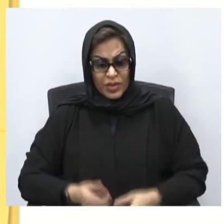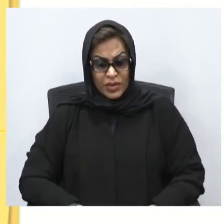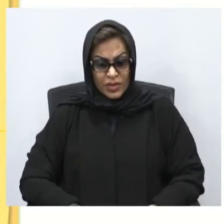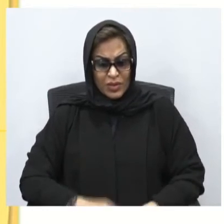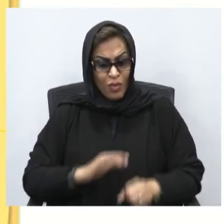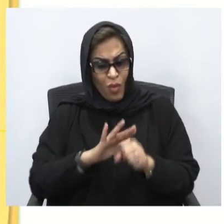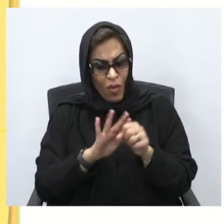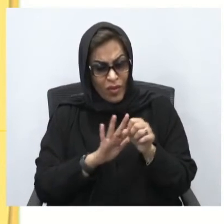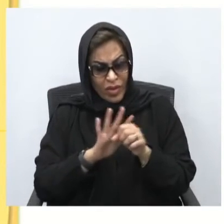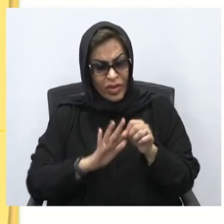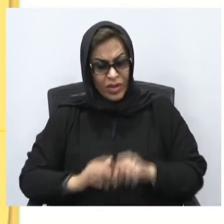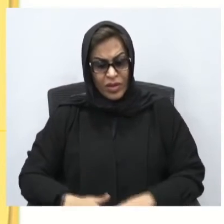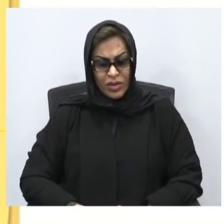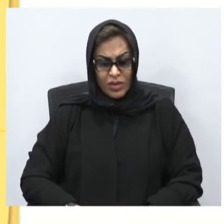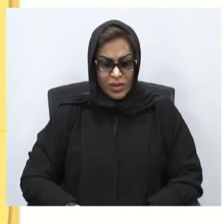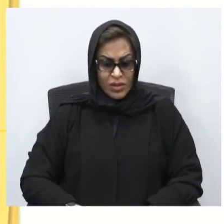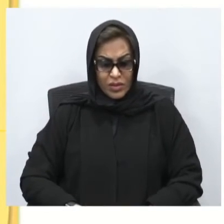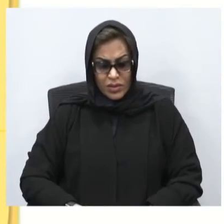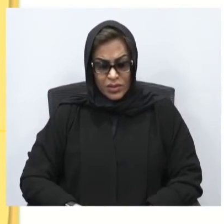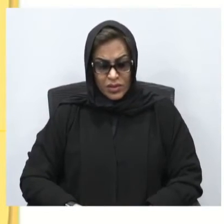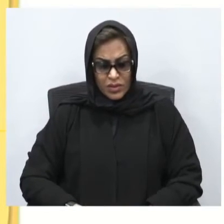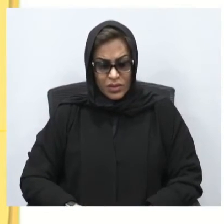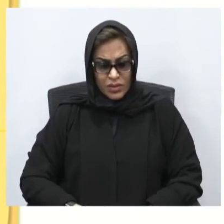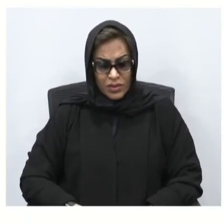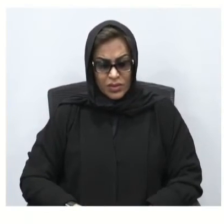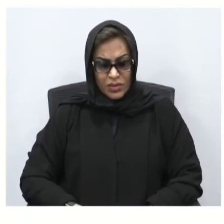المخاطيه المبطنه لهذه